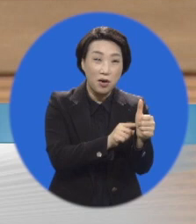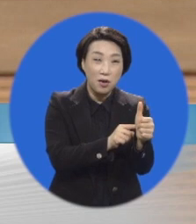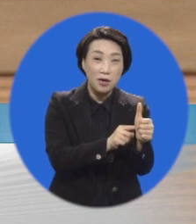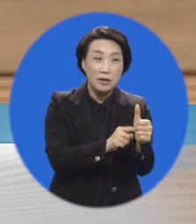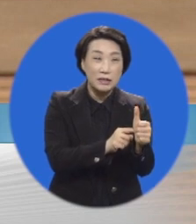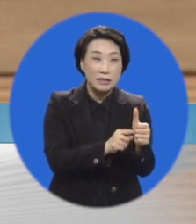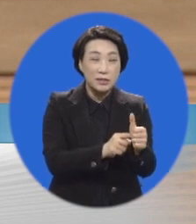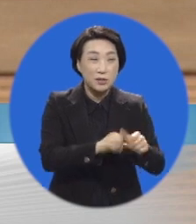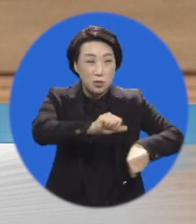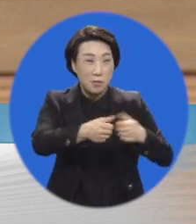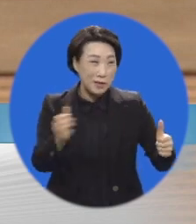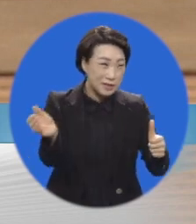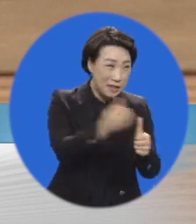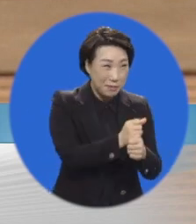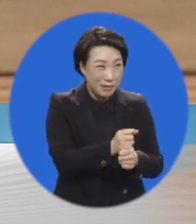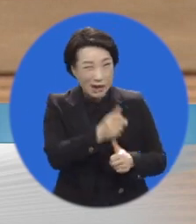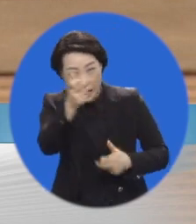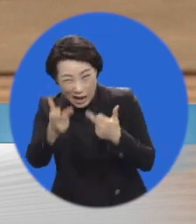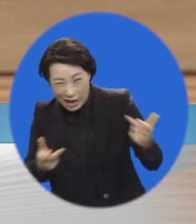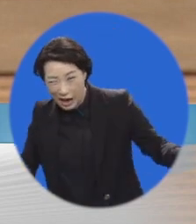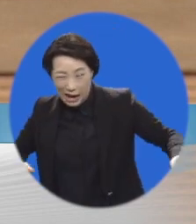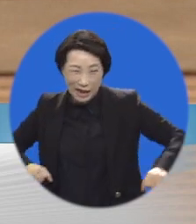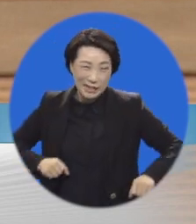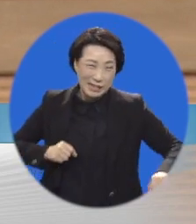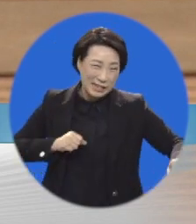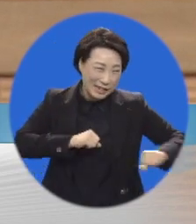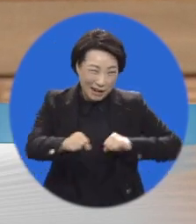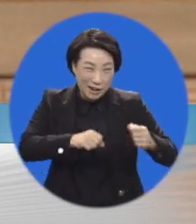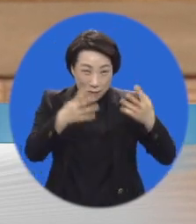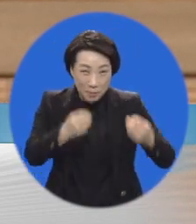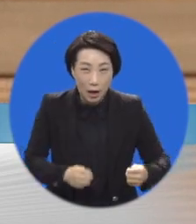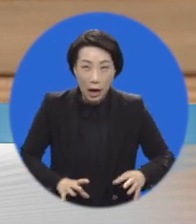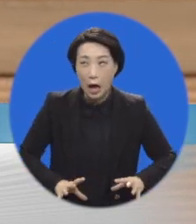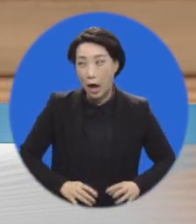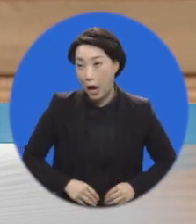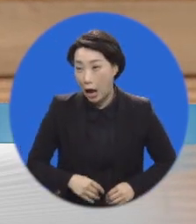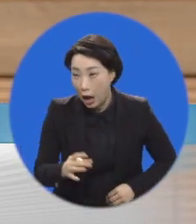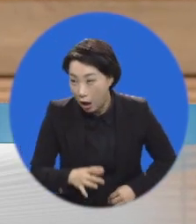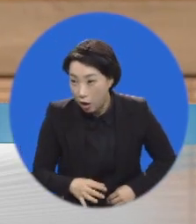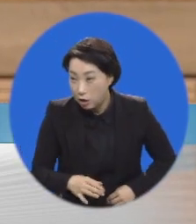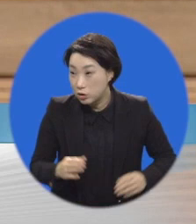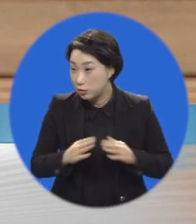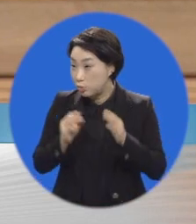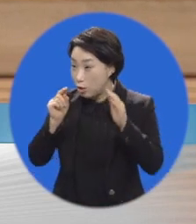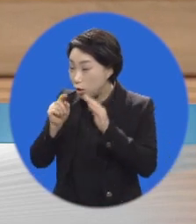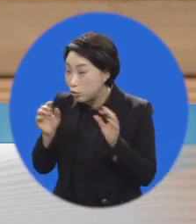보니까 얼마나 배가 고픈지. 근데 들으면서 보니까 자기 아우